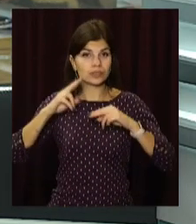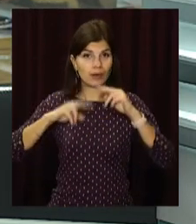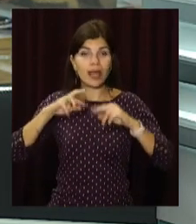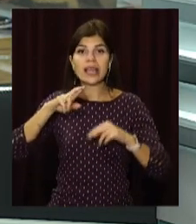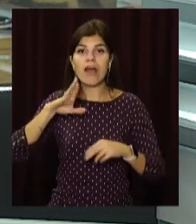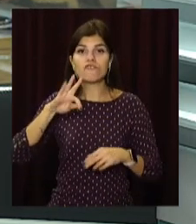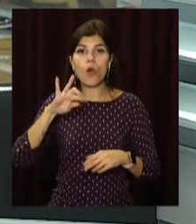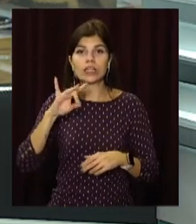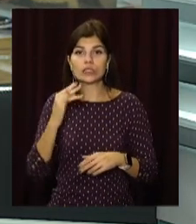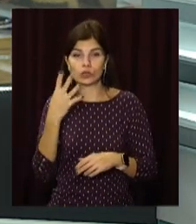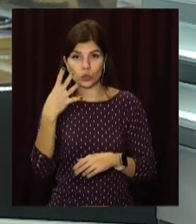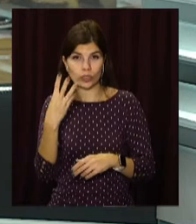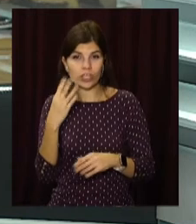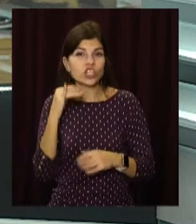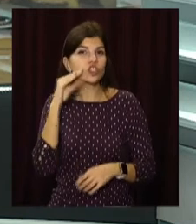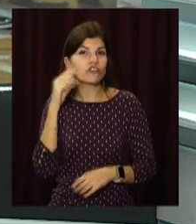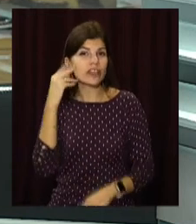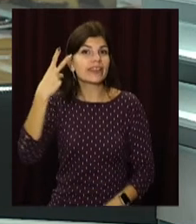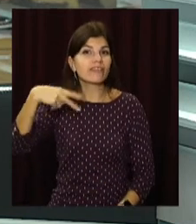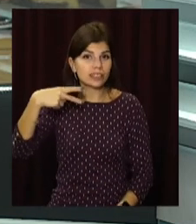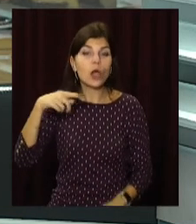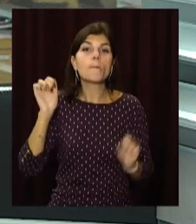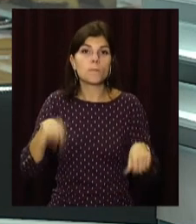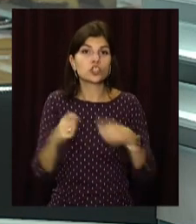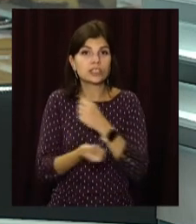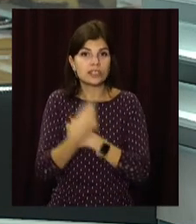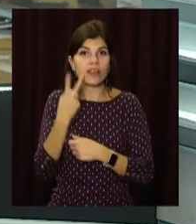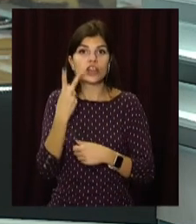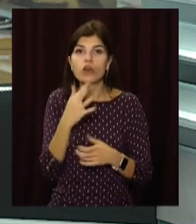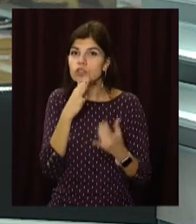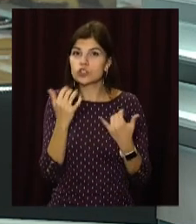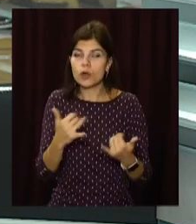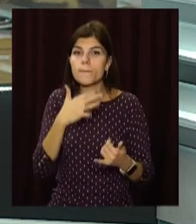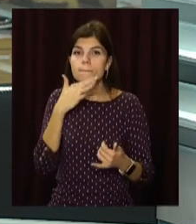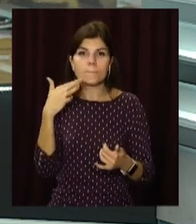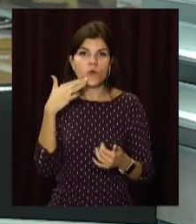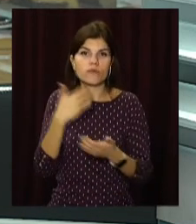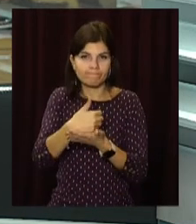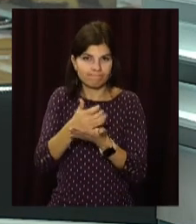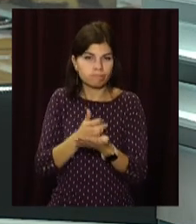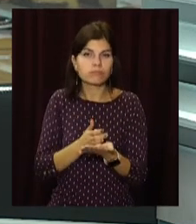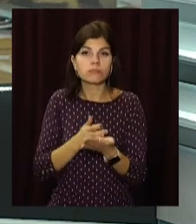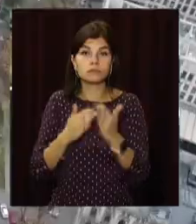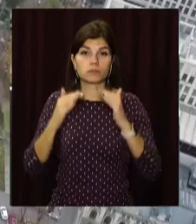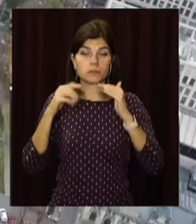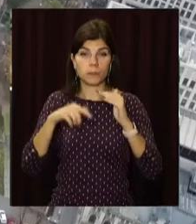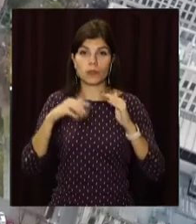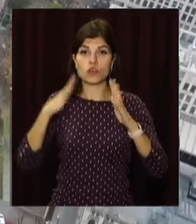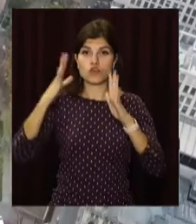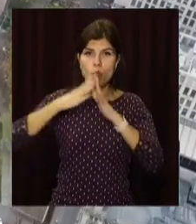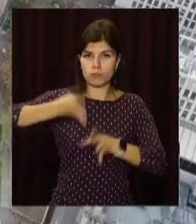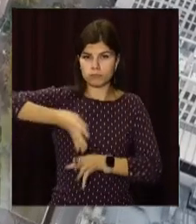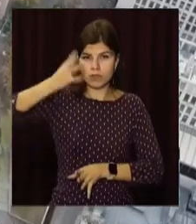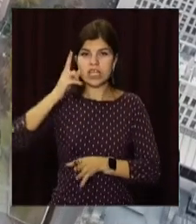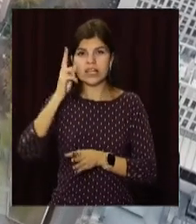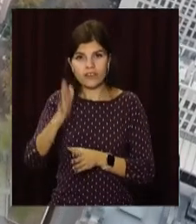та вулиці Шевченка, 20, можуть з'явитися 2 сучасні багатофункціональні комплекси. Це багатоповерхівки з квартирами,